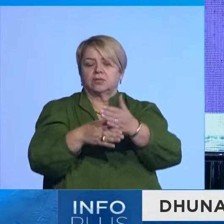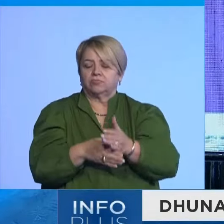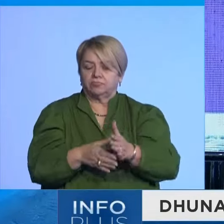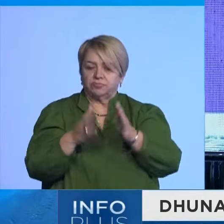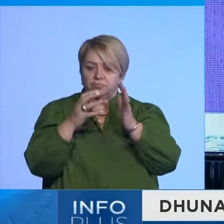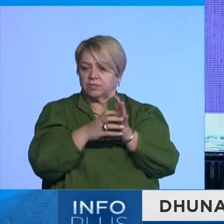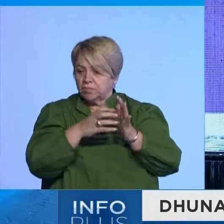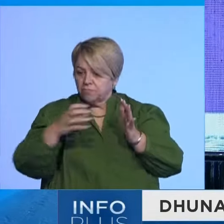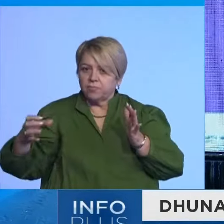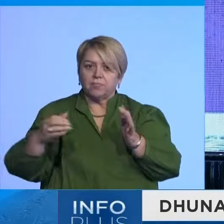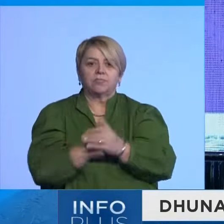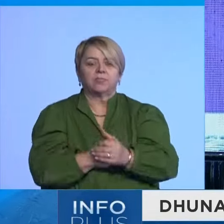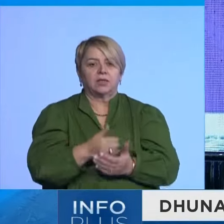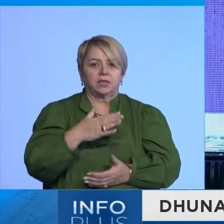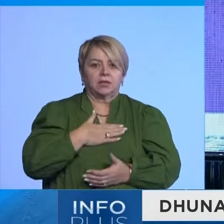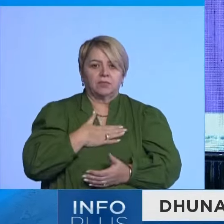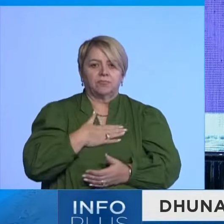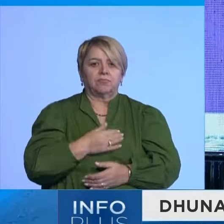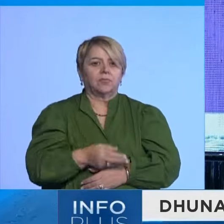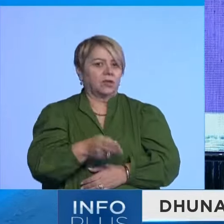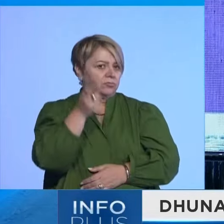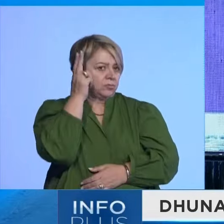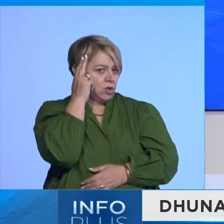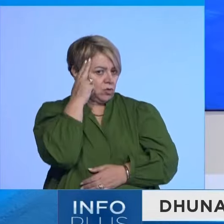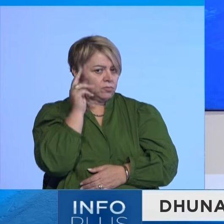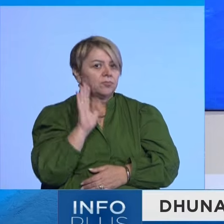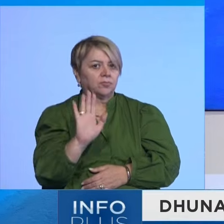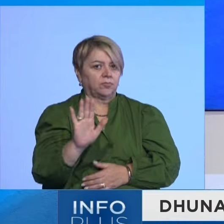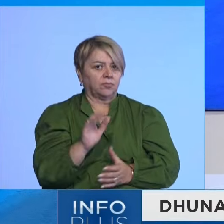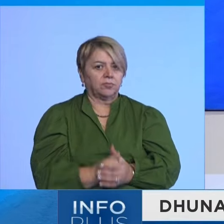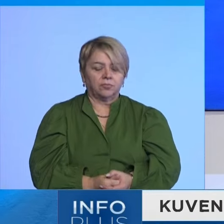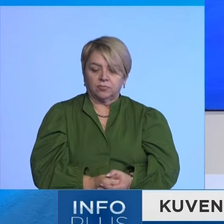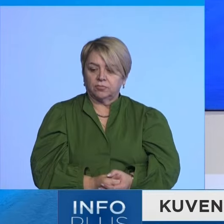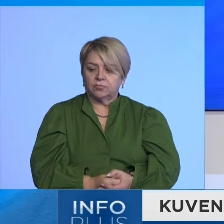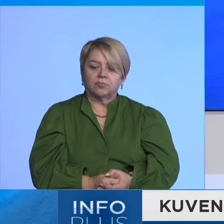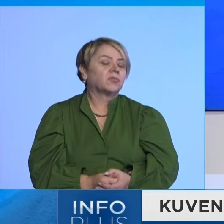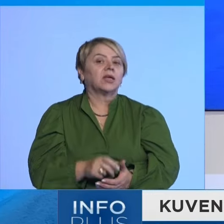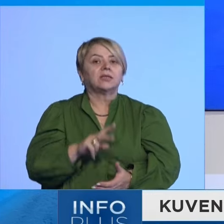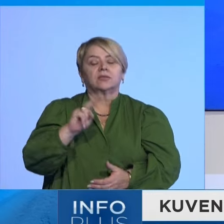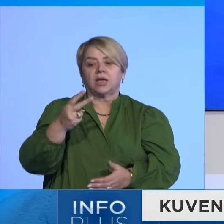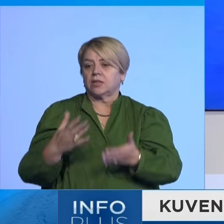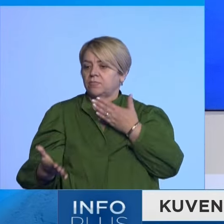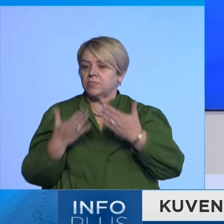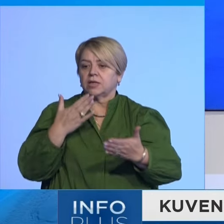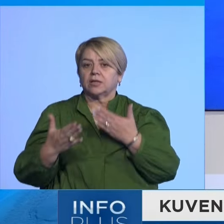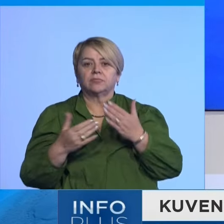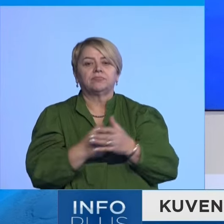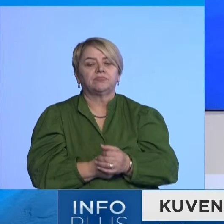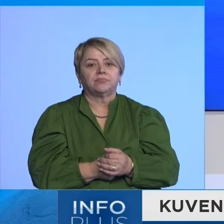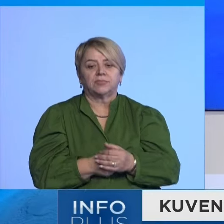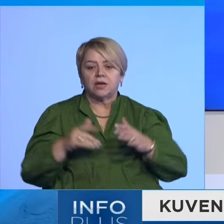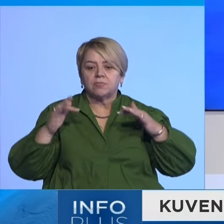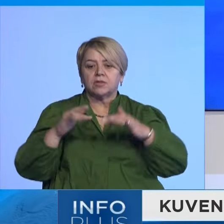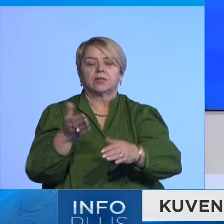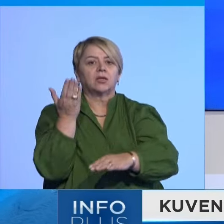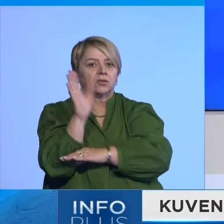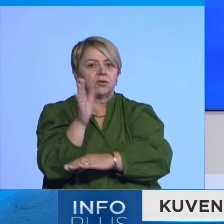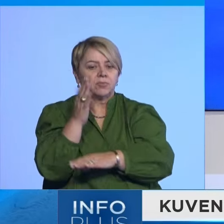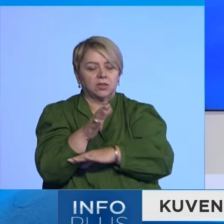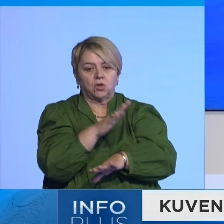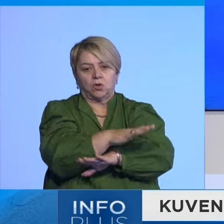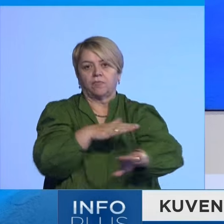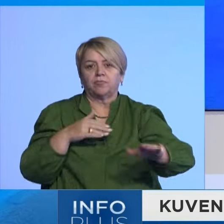të thellë e kemi mirënjohjen për to. Në një tjetër seancë të jashtëzakonshme, janë mbledhur deputetët e